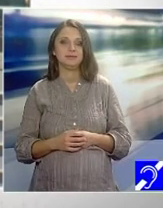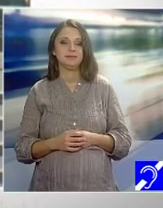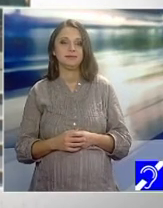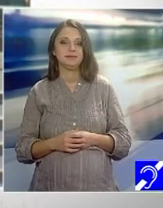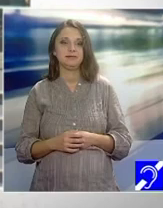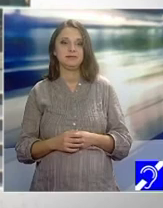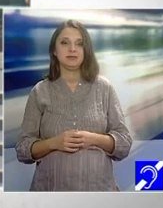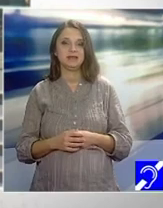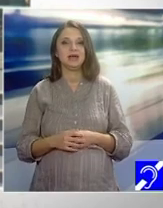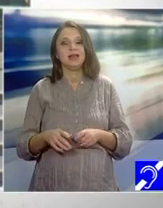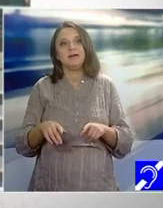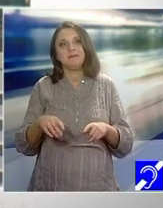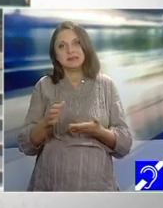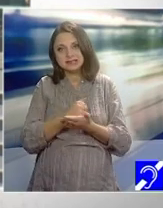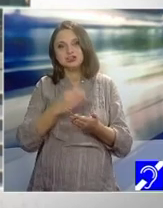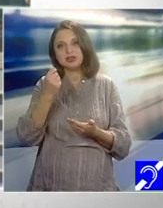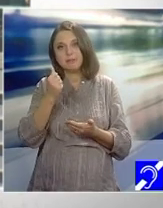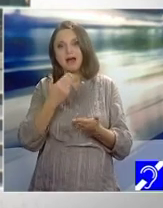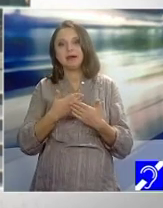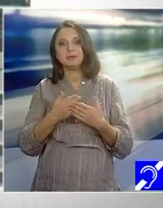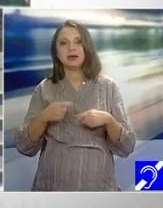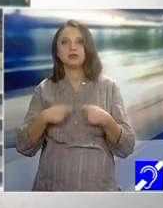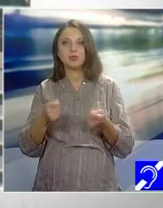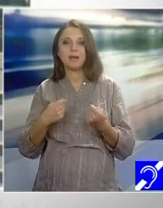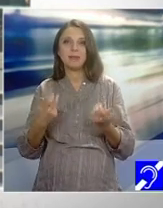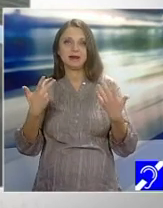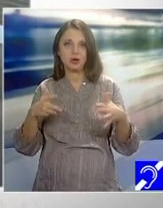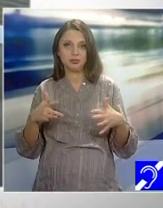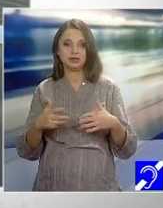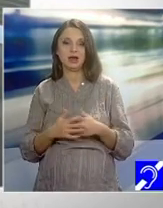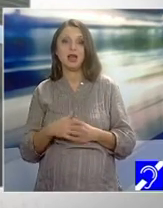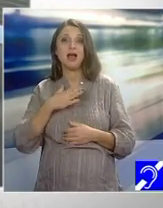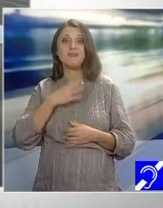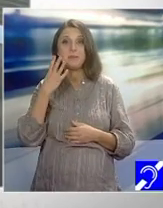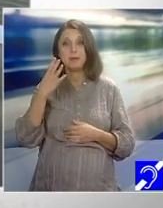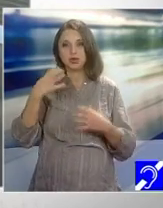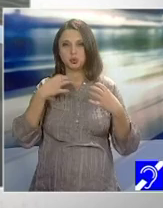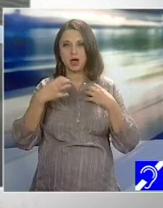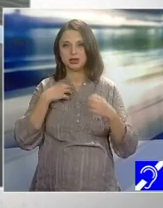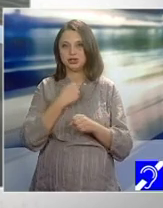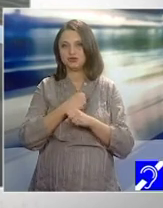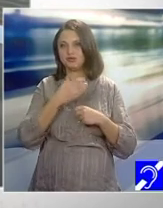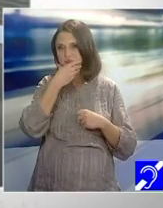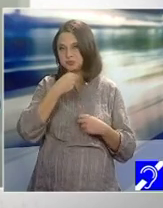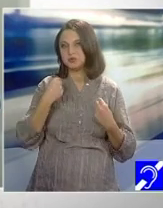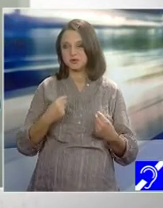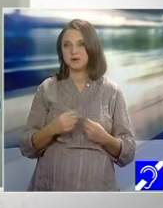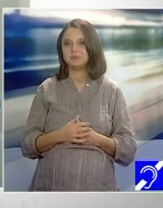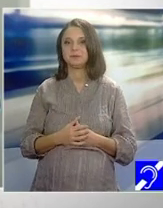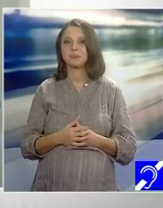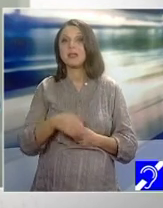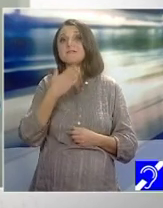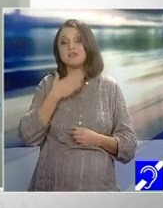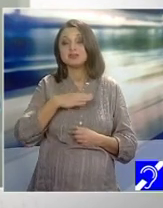un coș pentru campania numărul 8. Avem 4 artiști foarte faini, zicem noi, care pe această cale țin